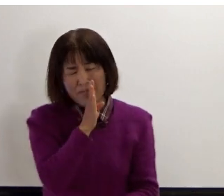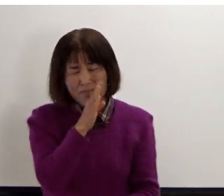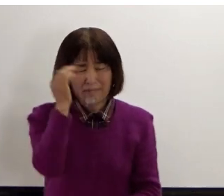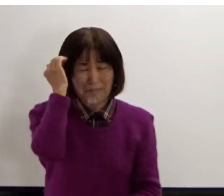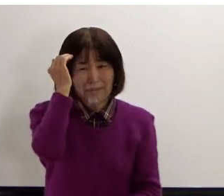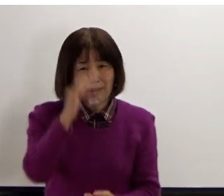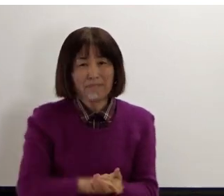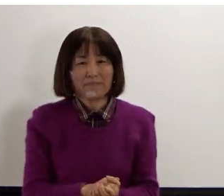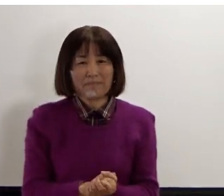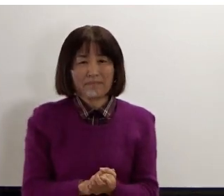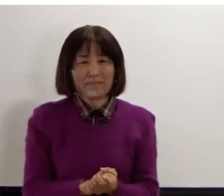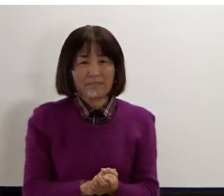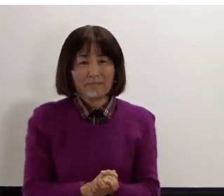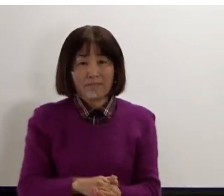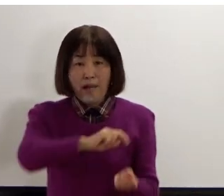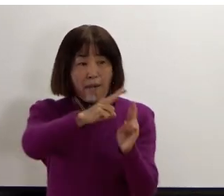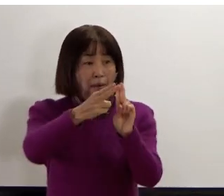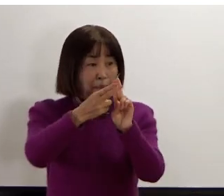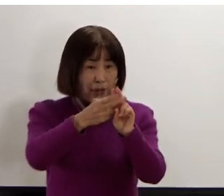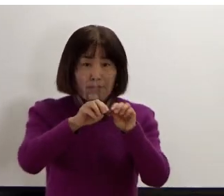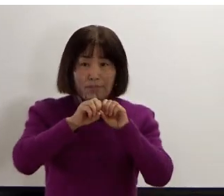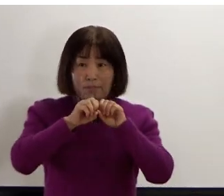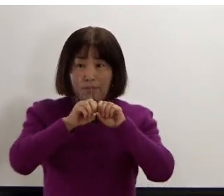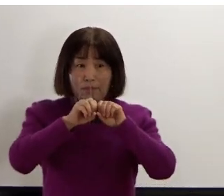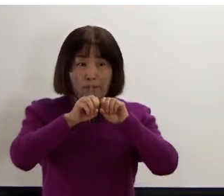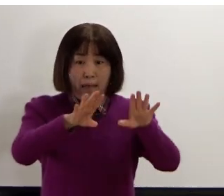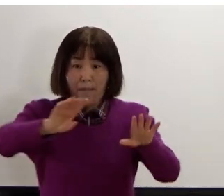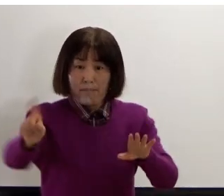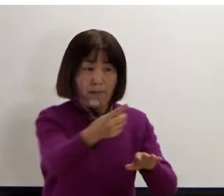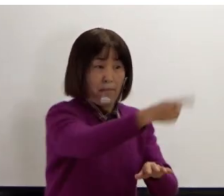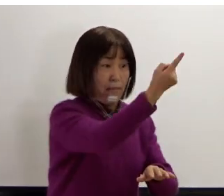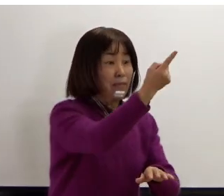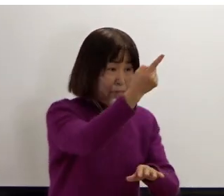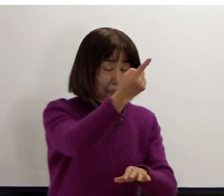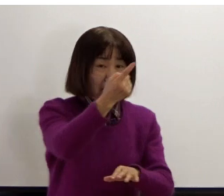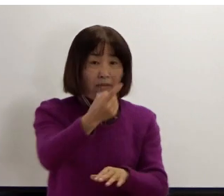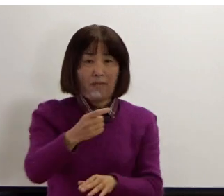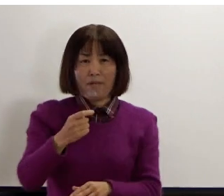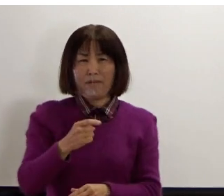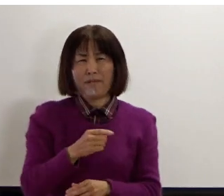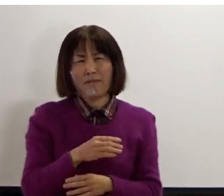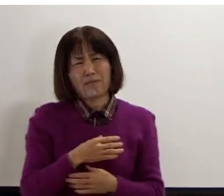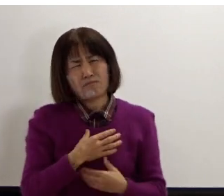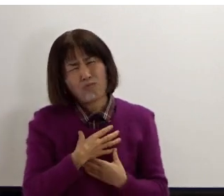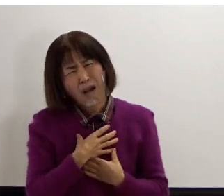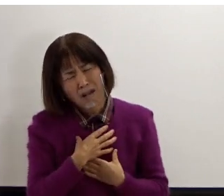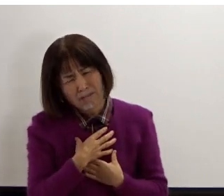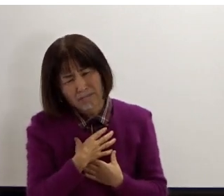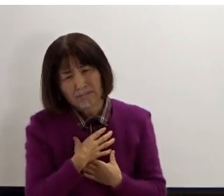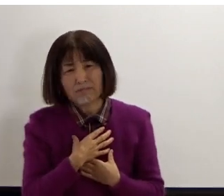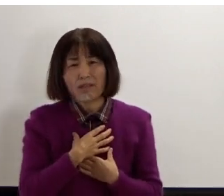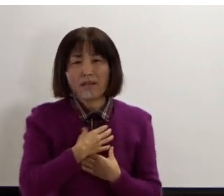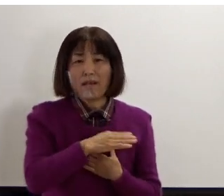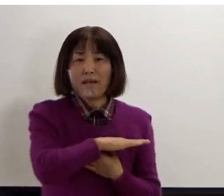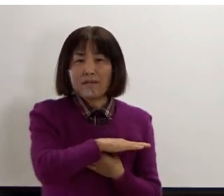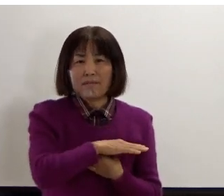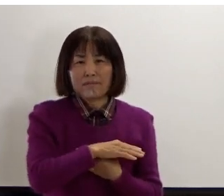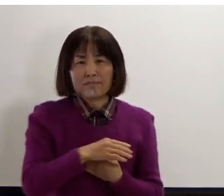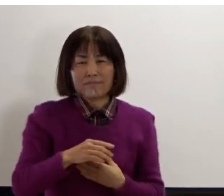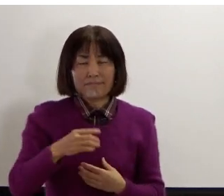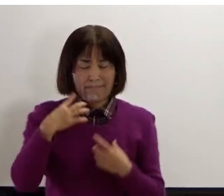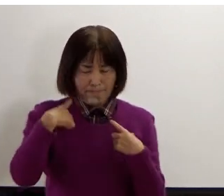またね、感染が広がっていて、私が一番心配するのは、また再びこの街道でね、礼